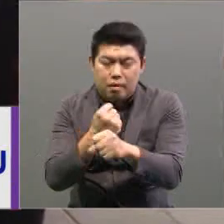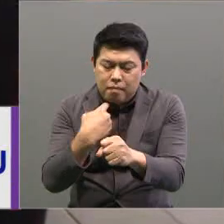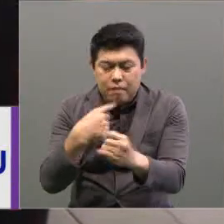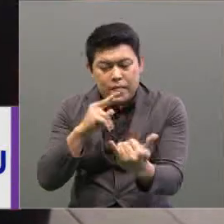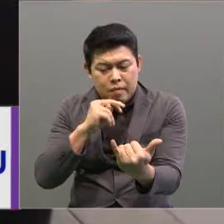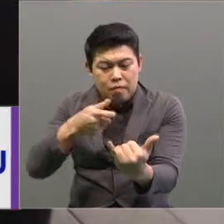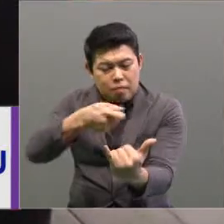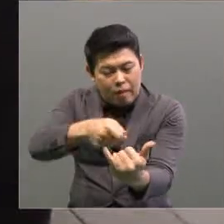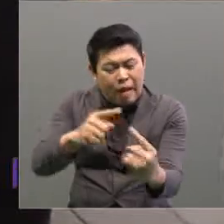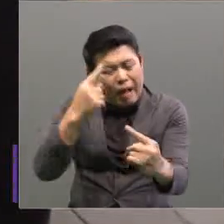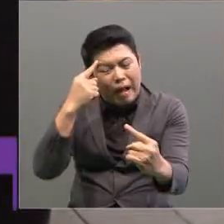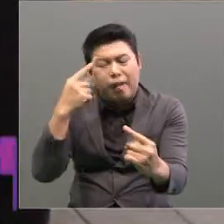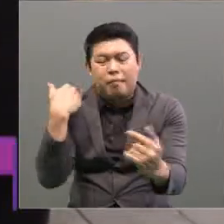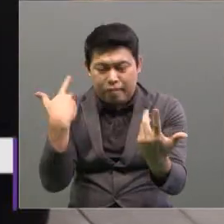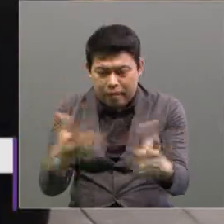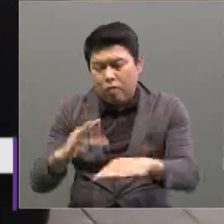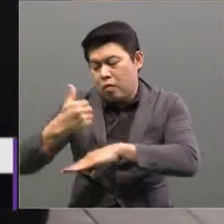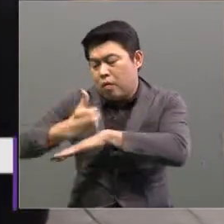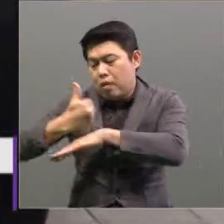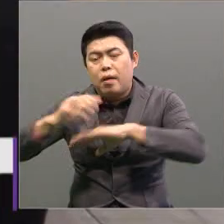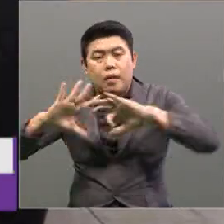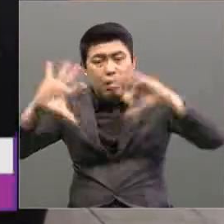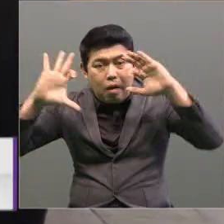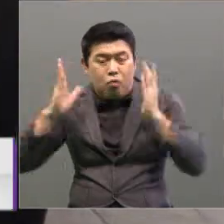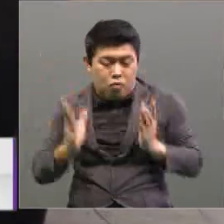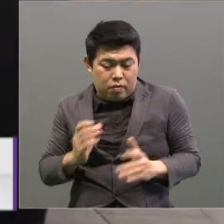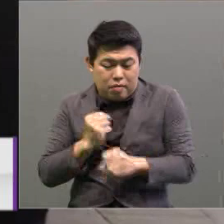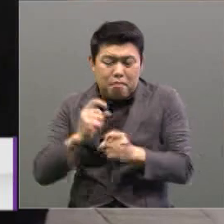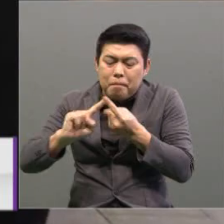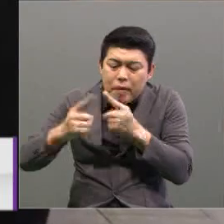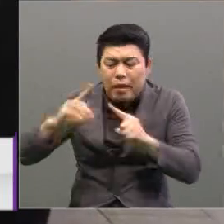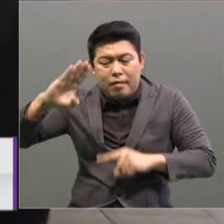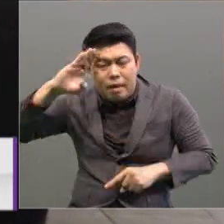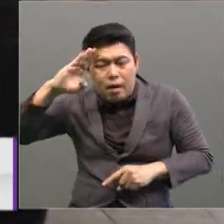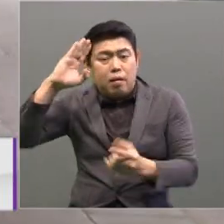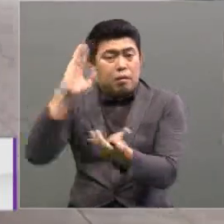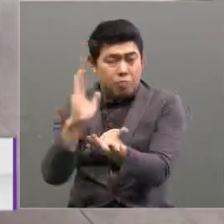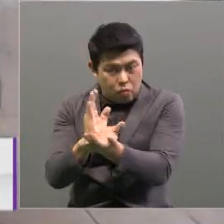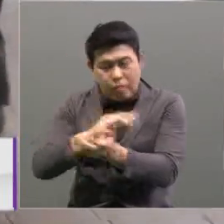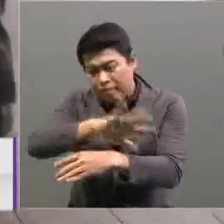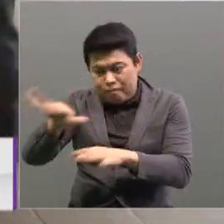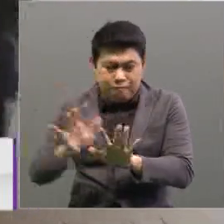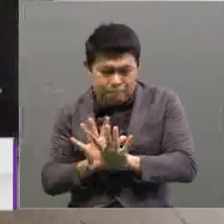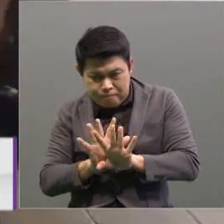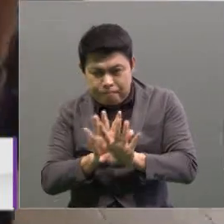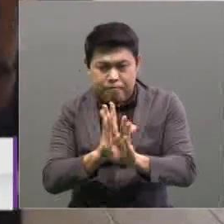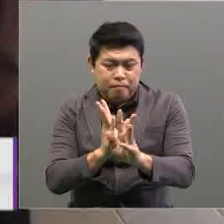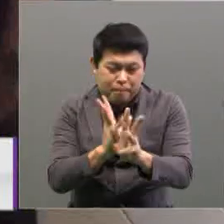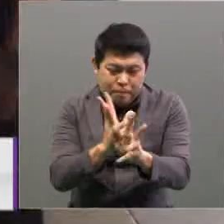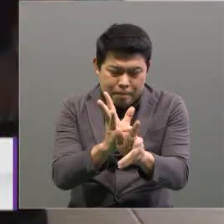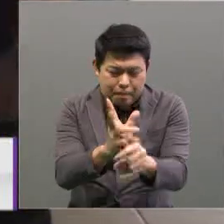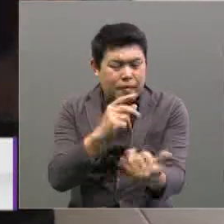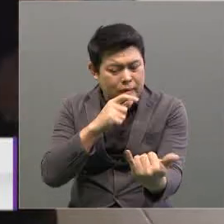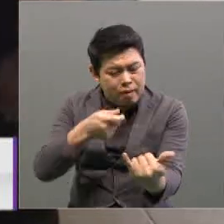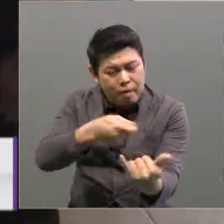ธีรดน้ำศพตามลำดับต่อจากนั้นหัวหน้าส่วนราชการและกำลังพลเพื่อนทหารตำรวจและส่วนราชการต่างๆได้ทยอย